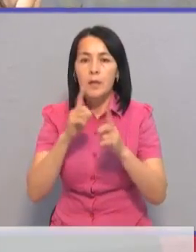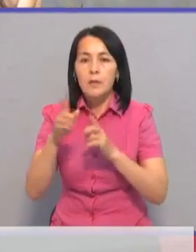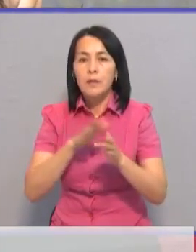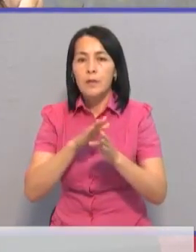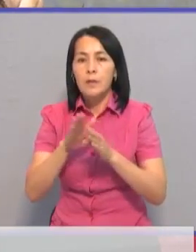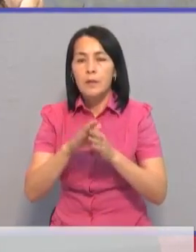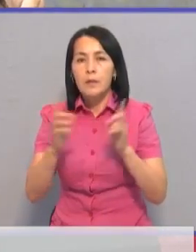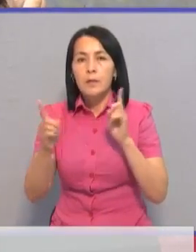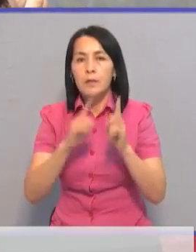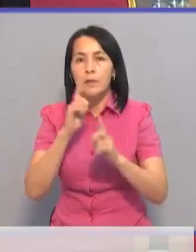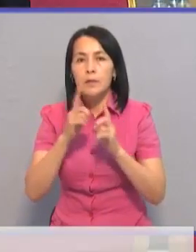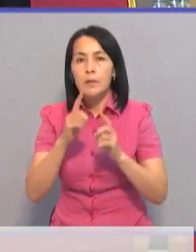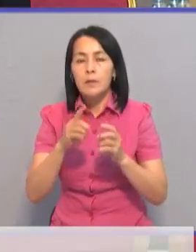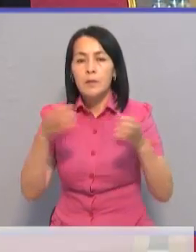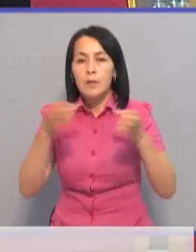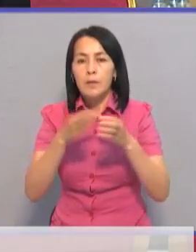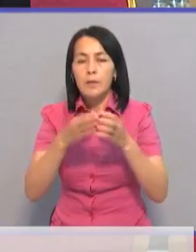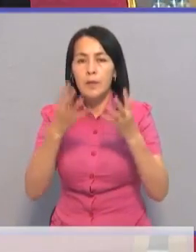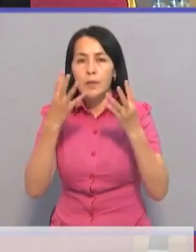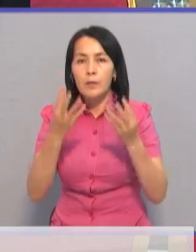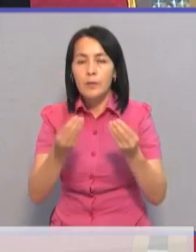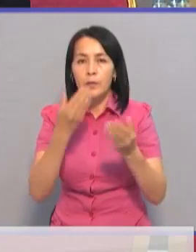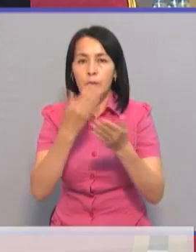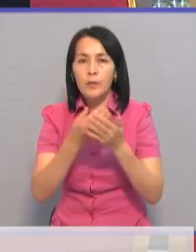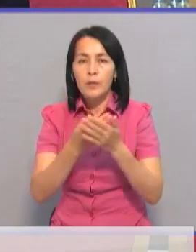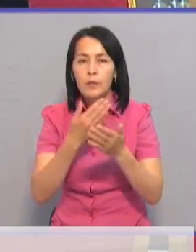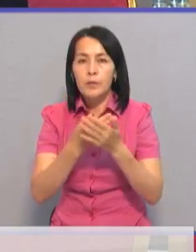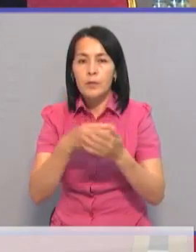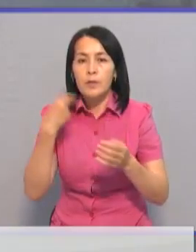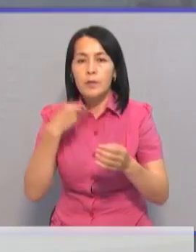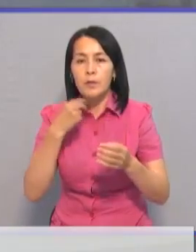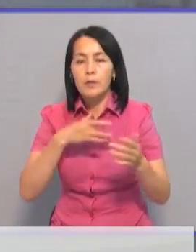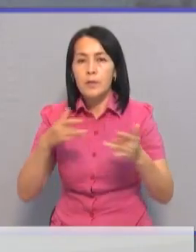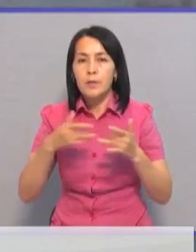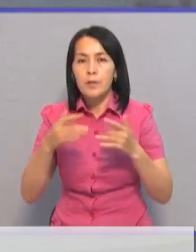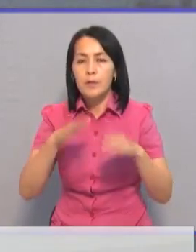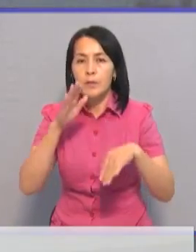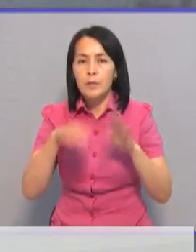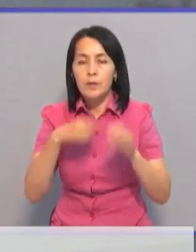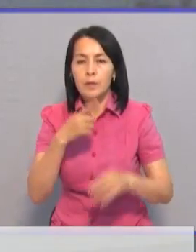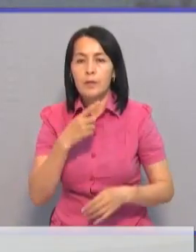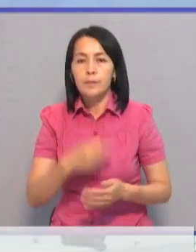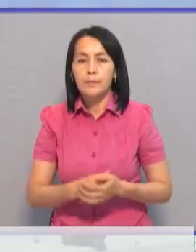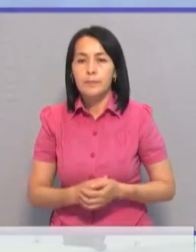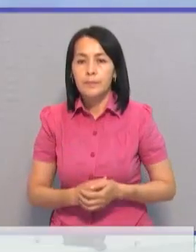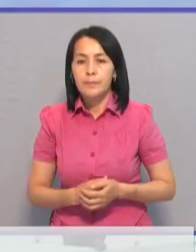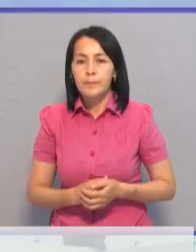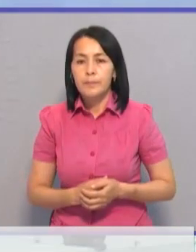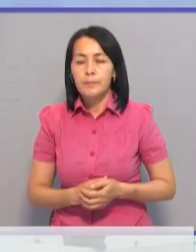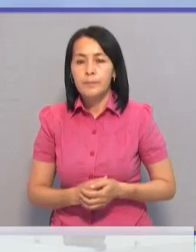өтті. Жиында ұжым фильмі әлі күнге дейін сұраныста болуы сапа мен шығармашылық шабыттың жемісі дейді. Фильм